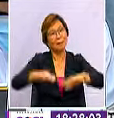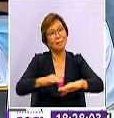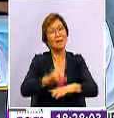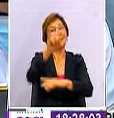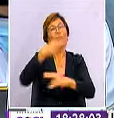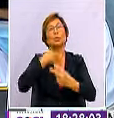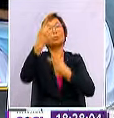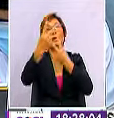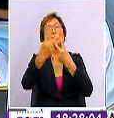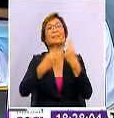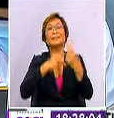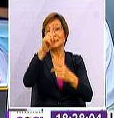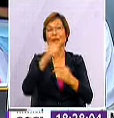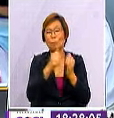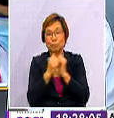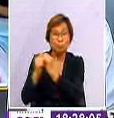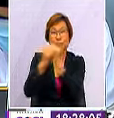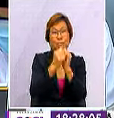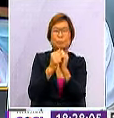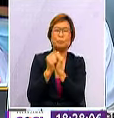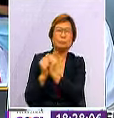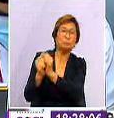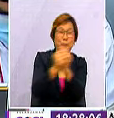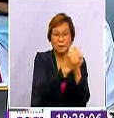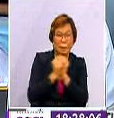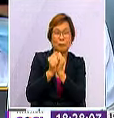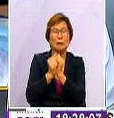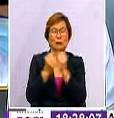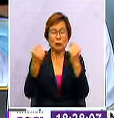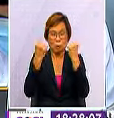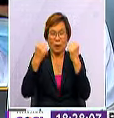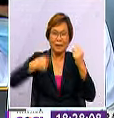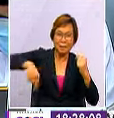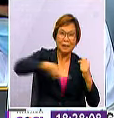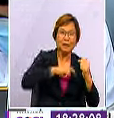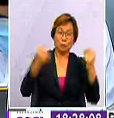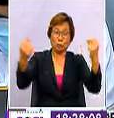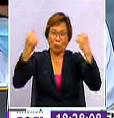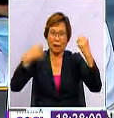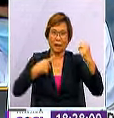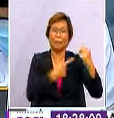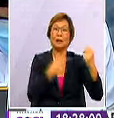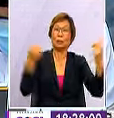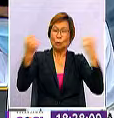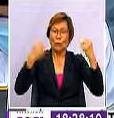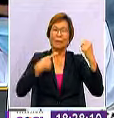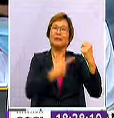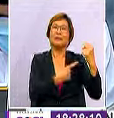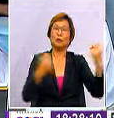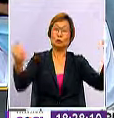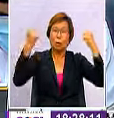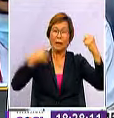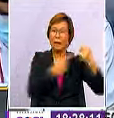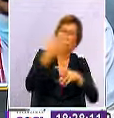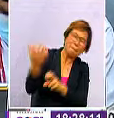satu suara kan mara, yang teguh biarlah kita, teguhkan kita, teguhkan kita, teguh